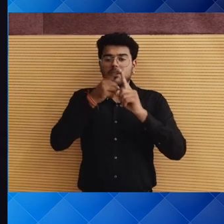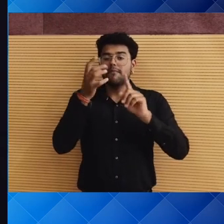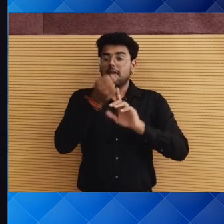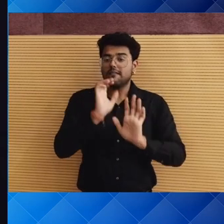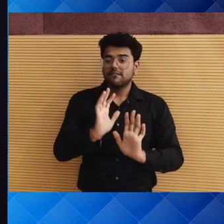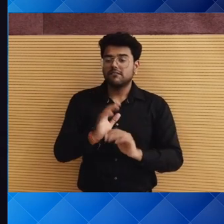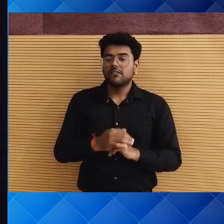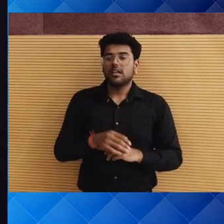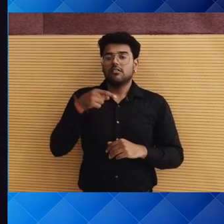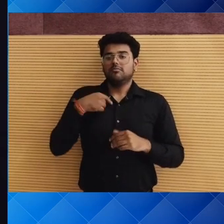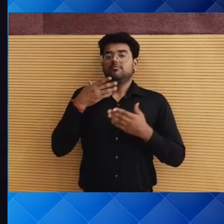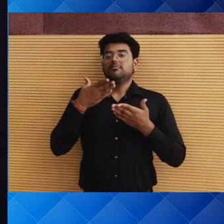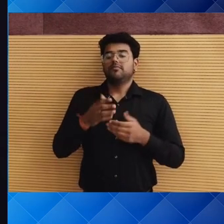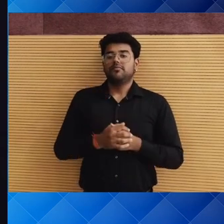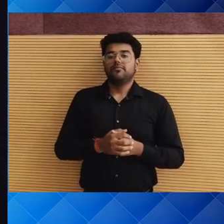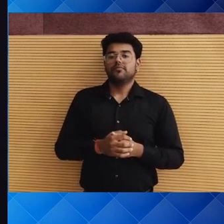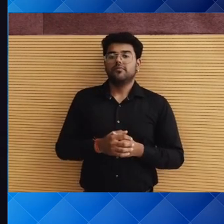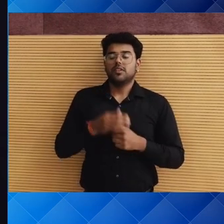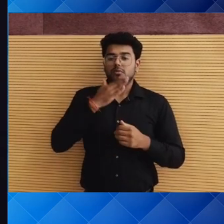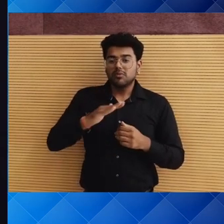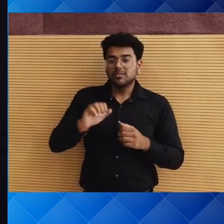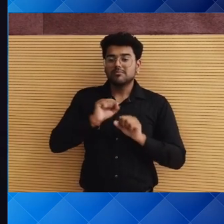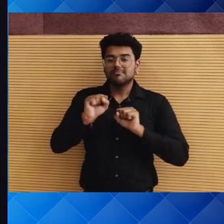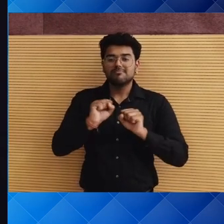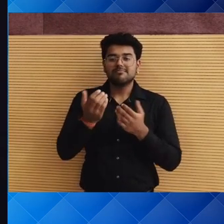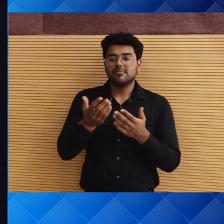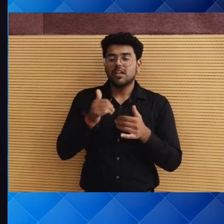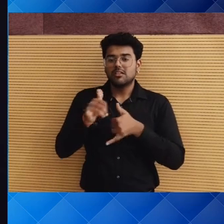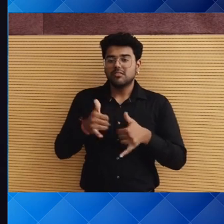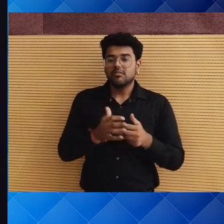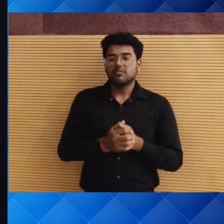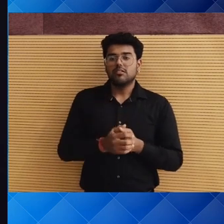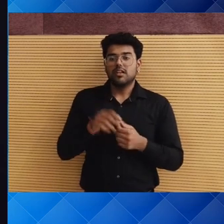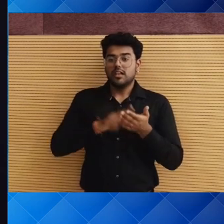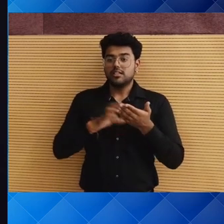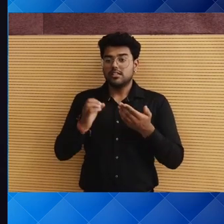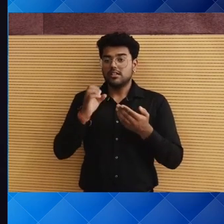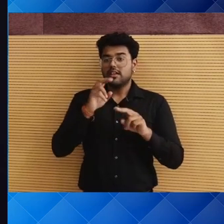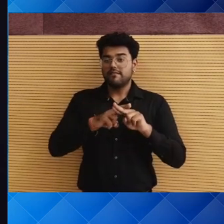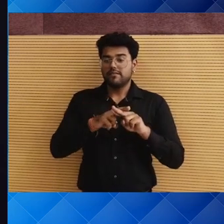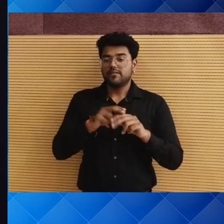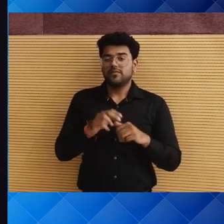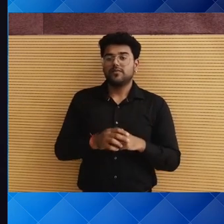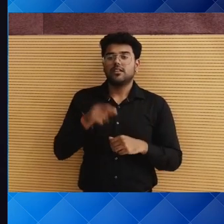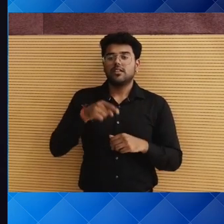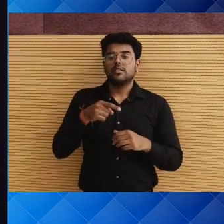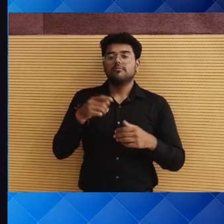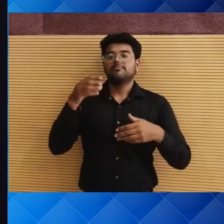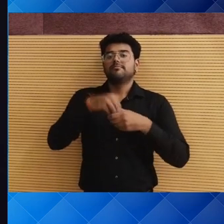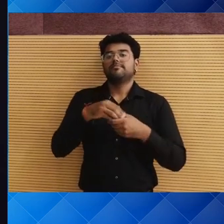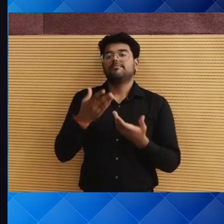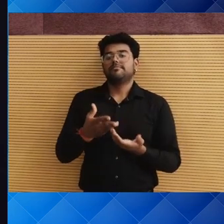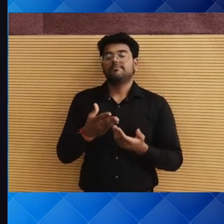के साथ हम एक नई मसौदा इसी एनसीएफ में फाउंडेशनल समूह के लिए आज